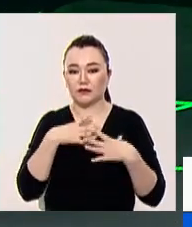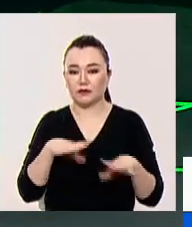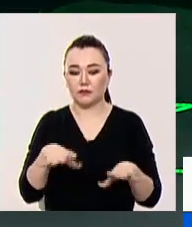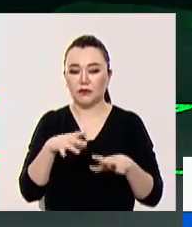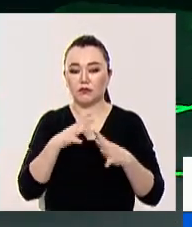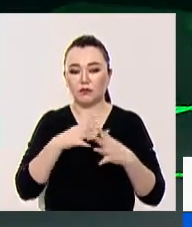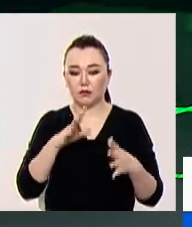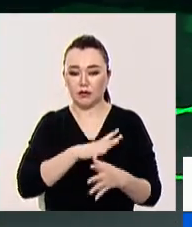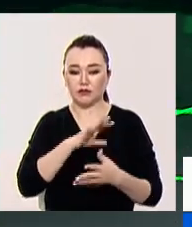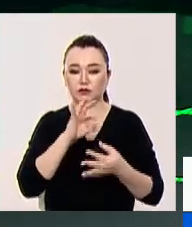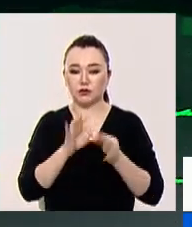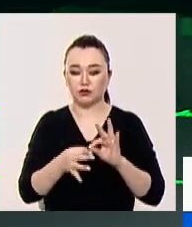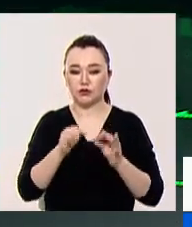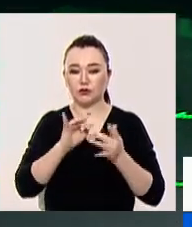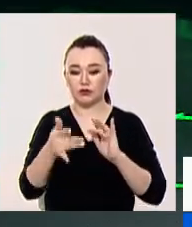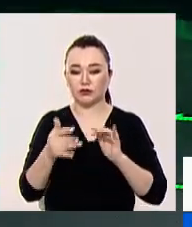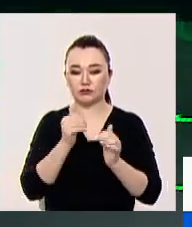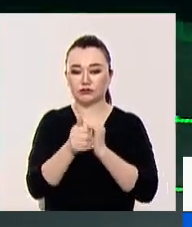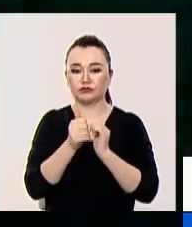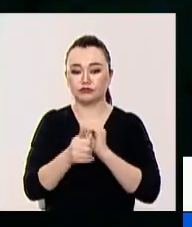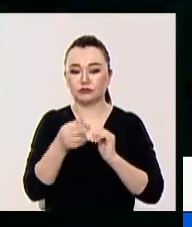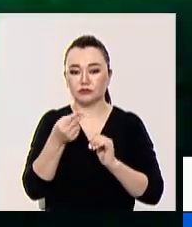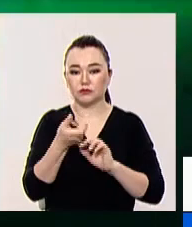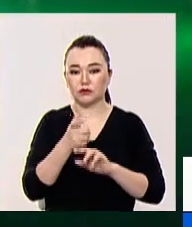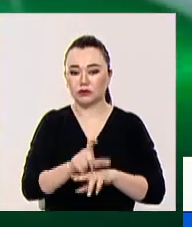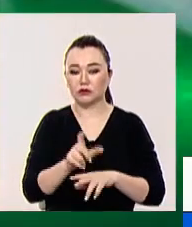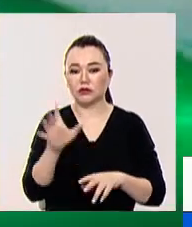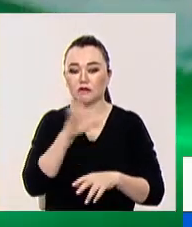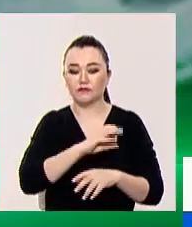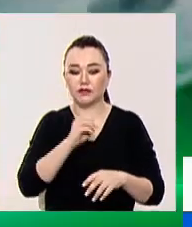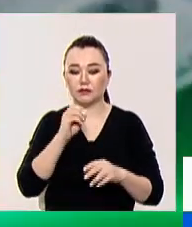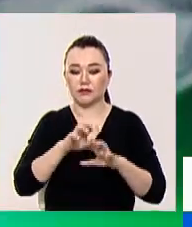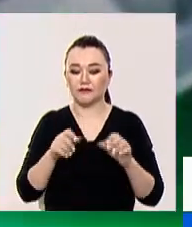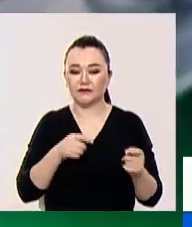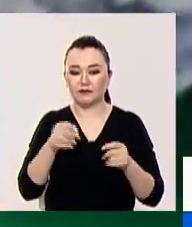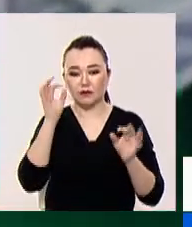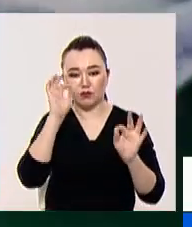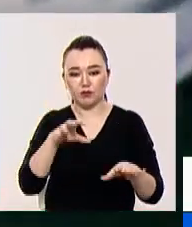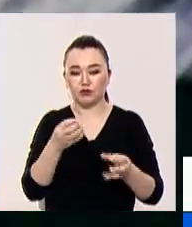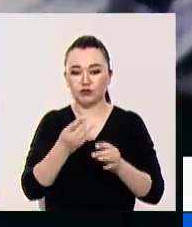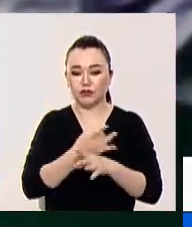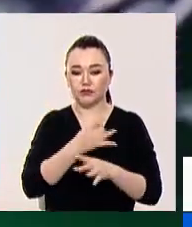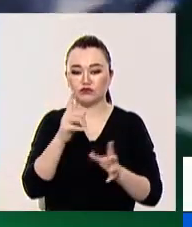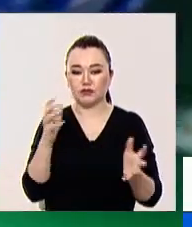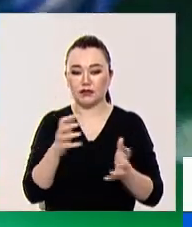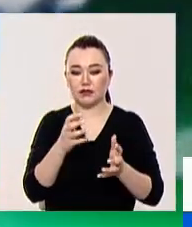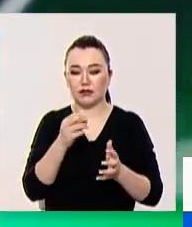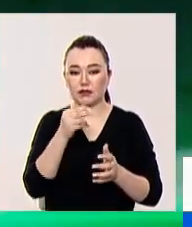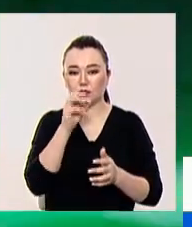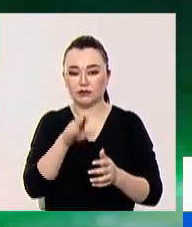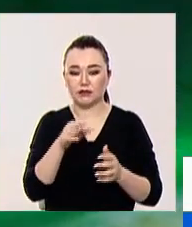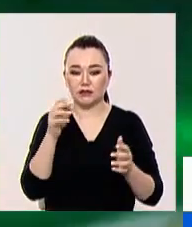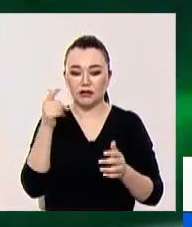Были сложности с онлайн-сервисами по обмену валют. В правительстве в очередной раз напомнили, что сохранность депозитов